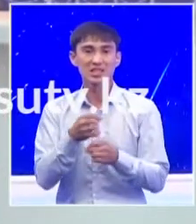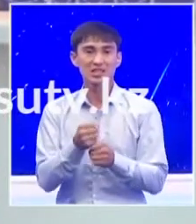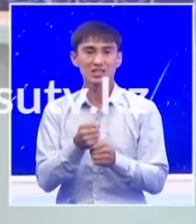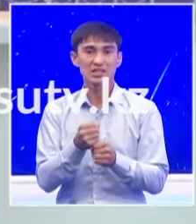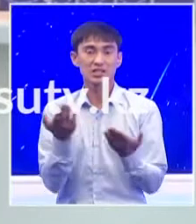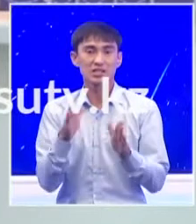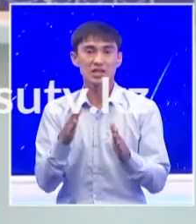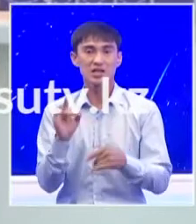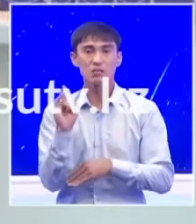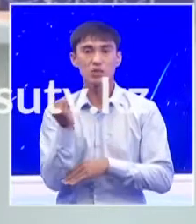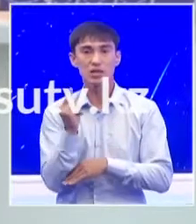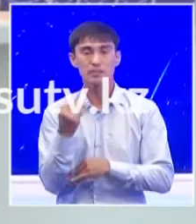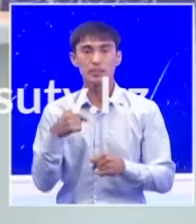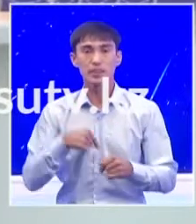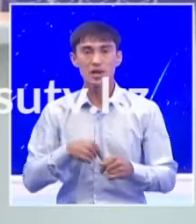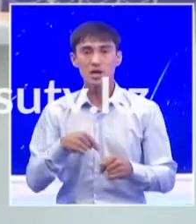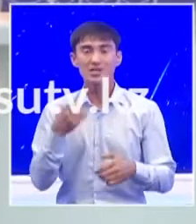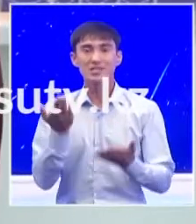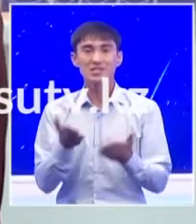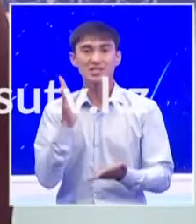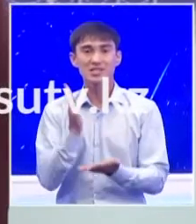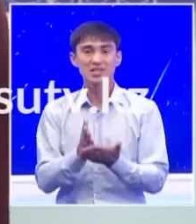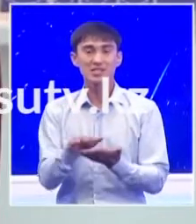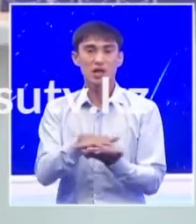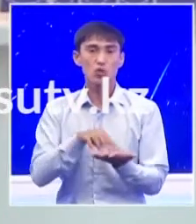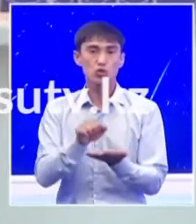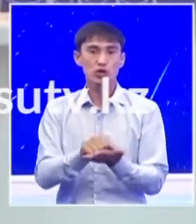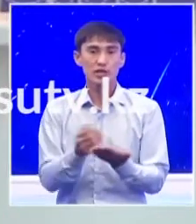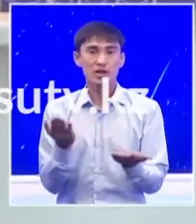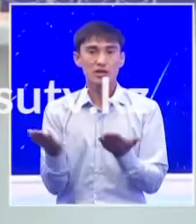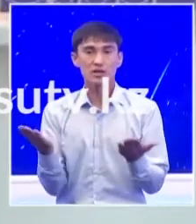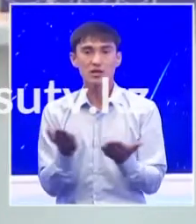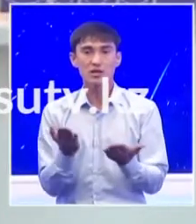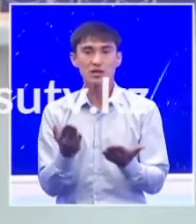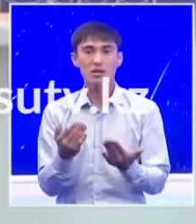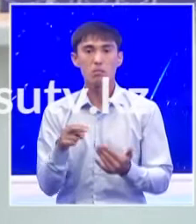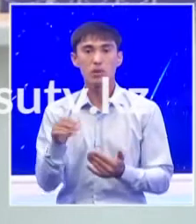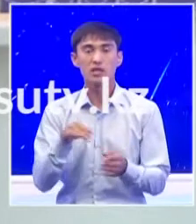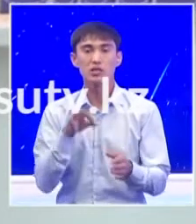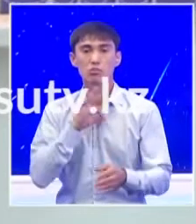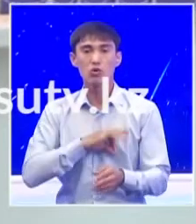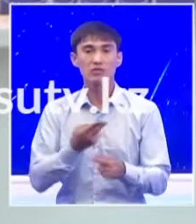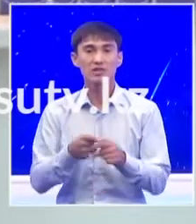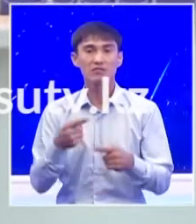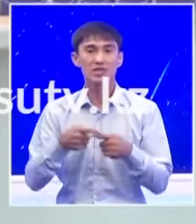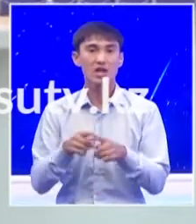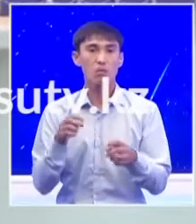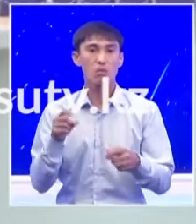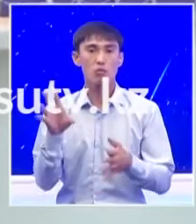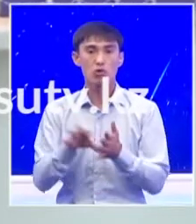плода. И если есть нарушение, тогда вот будет при использовании данного аппарата можно